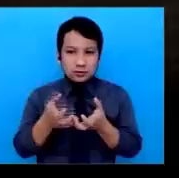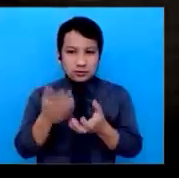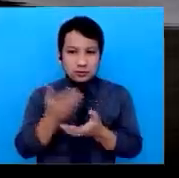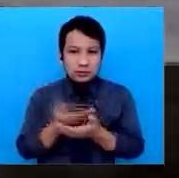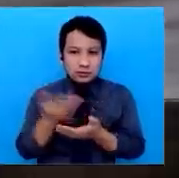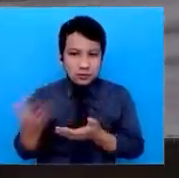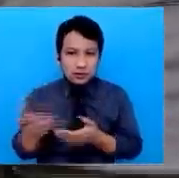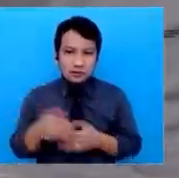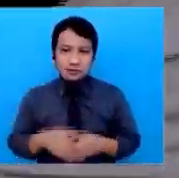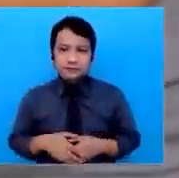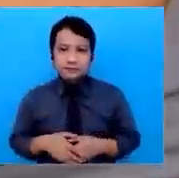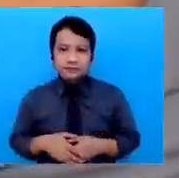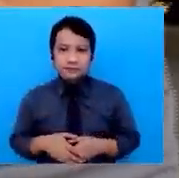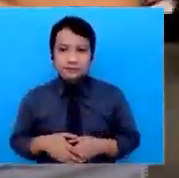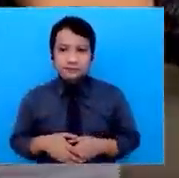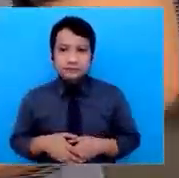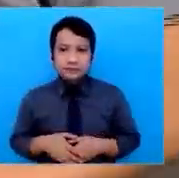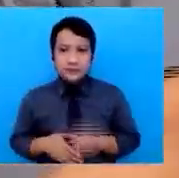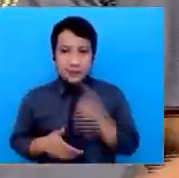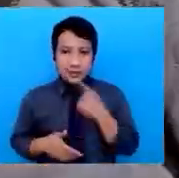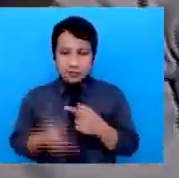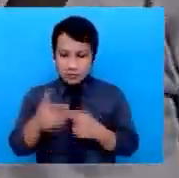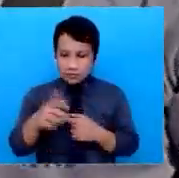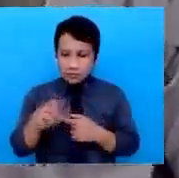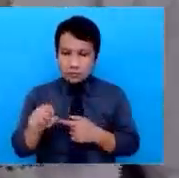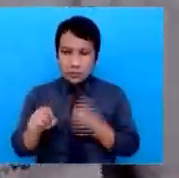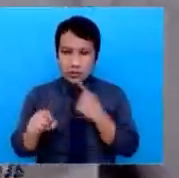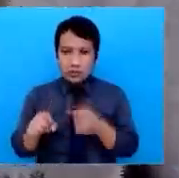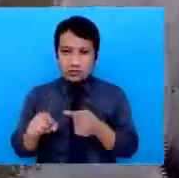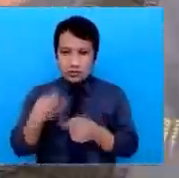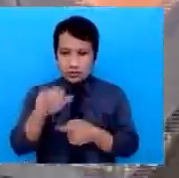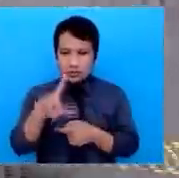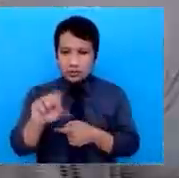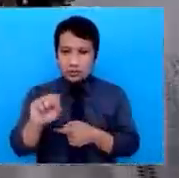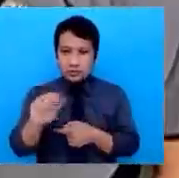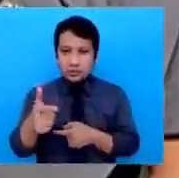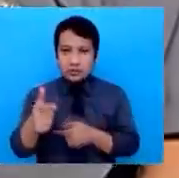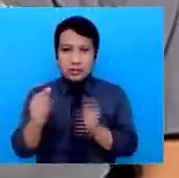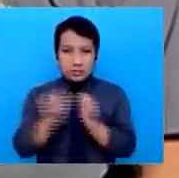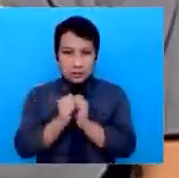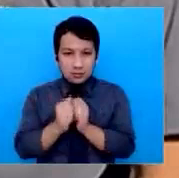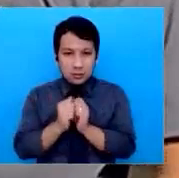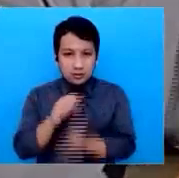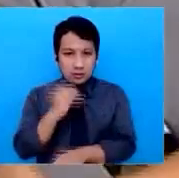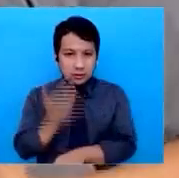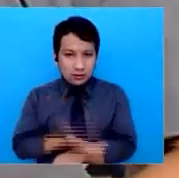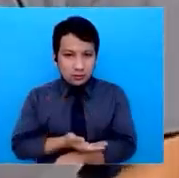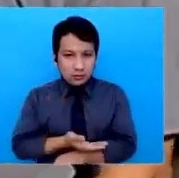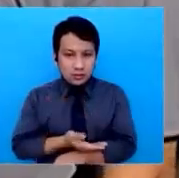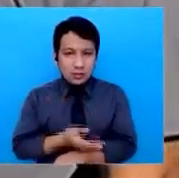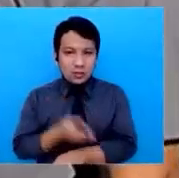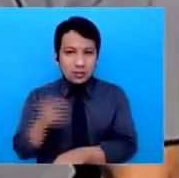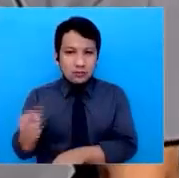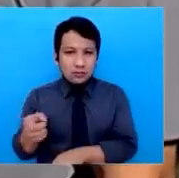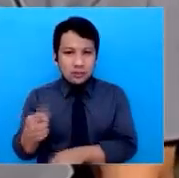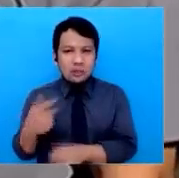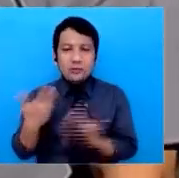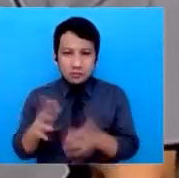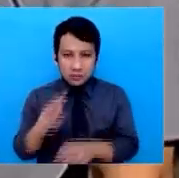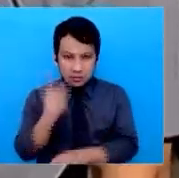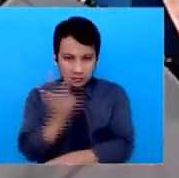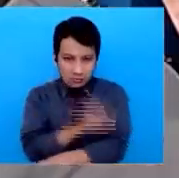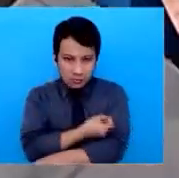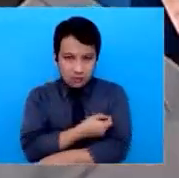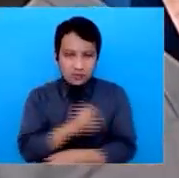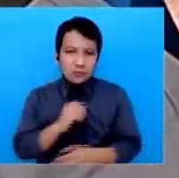Sina Herbert, dumayo pa mula Silang, Cavite, bit-bit ang kanilang anak. May mga vaccine na naman po kami, kaya malakas na po